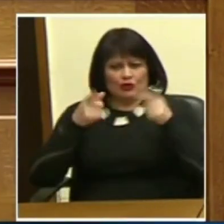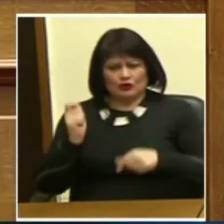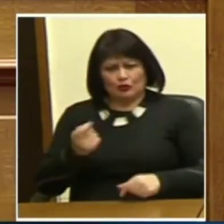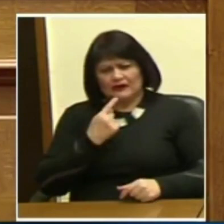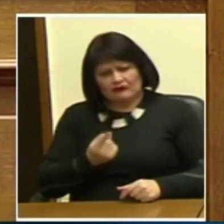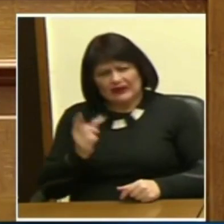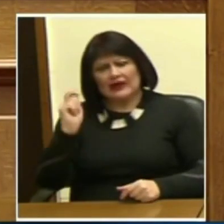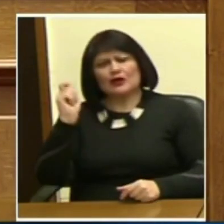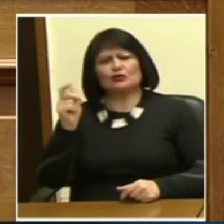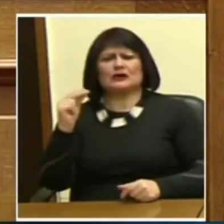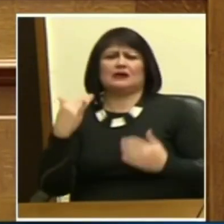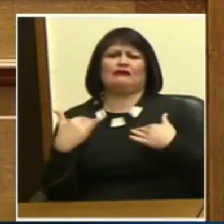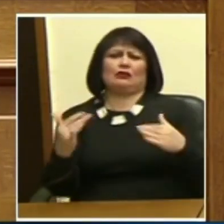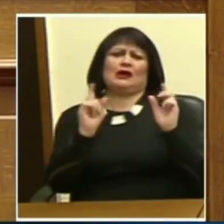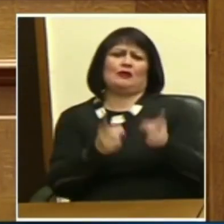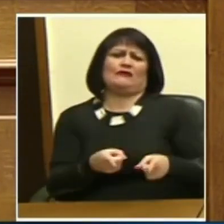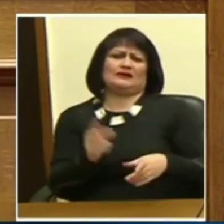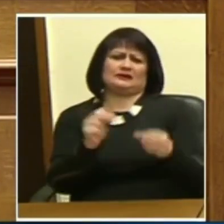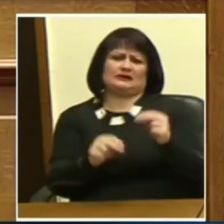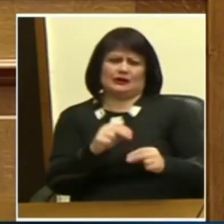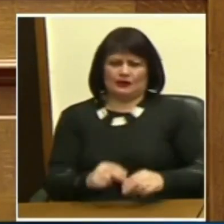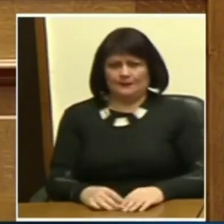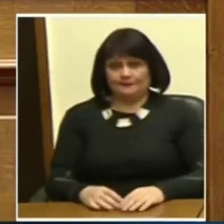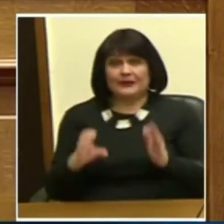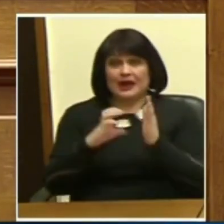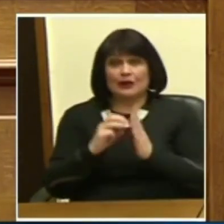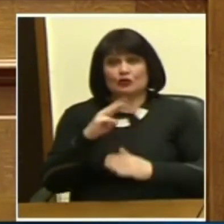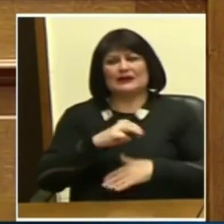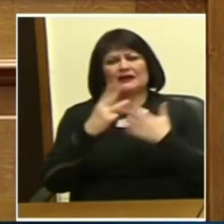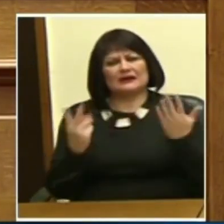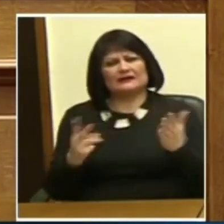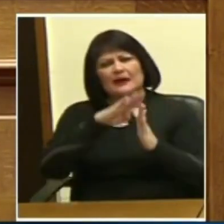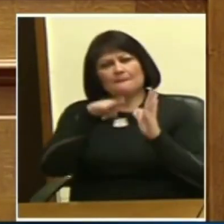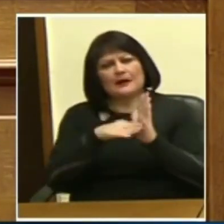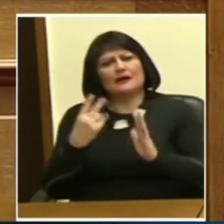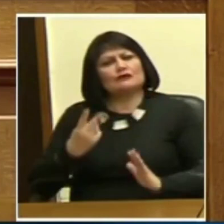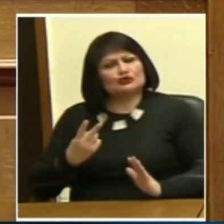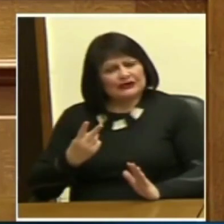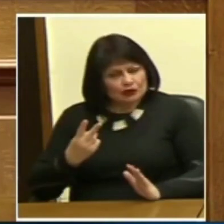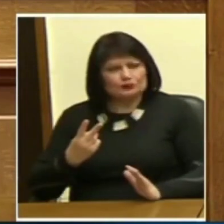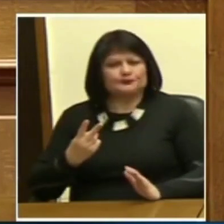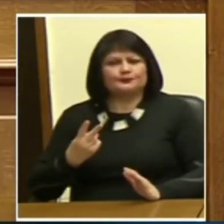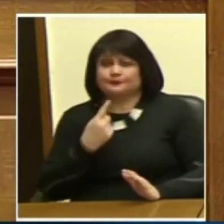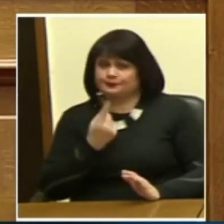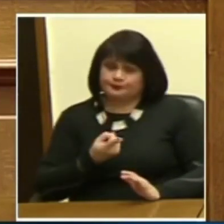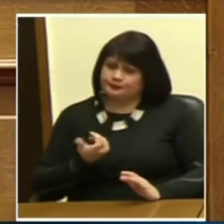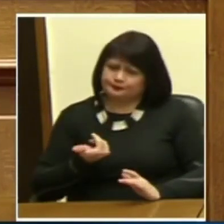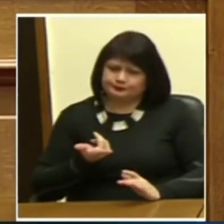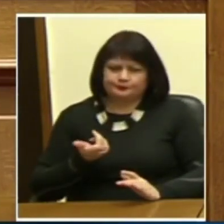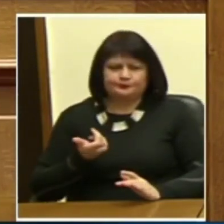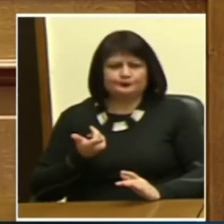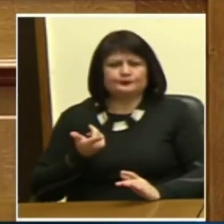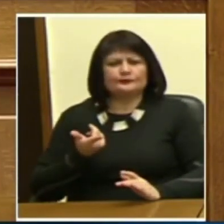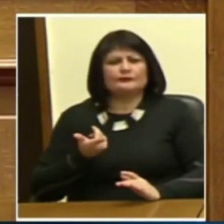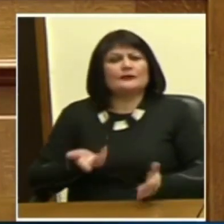πολιτεύματος. Ως προς το άρθρο 37 τώρα και συγκεκριμένα στην παράγραφο 2, σύμφωνα με την οποία